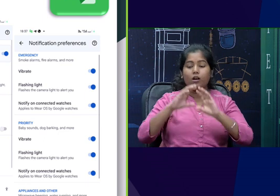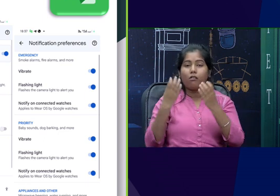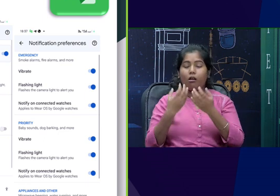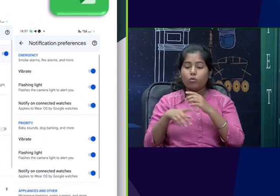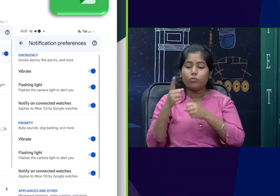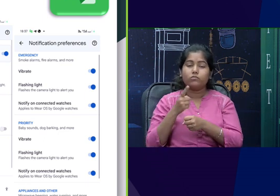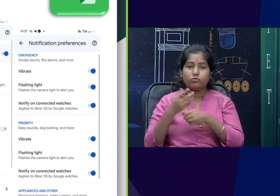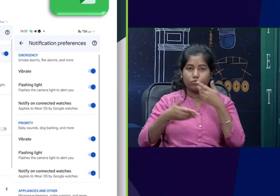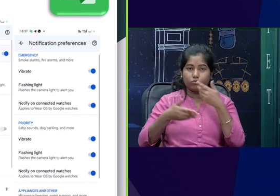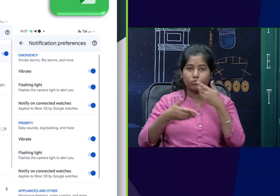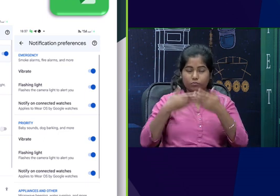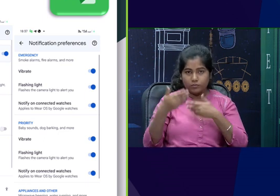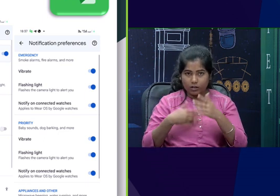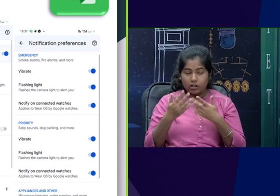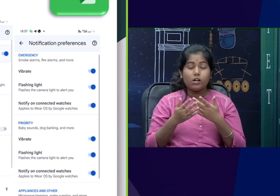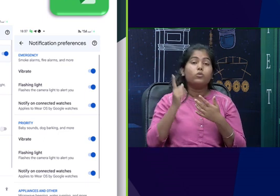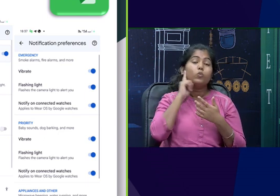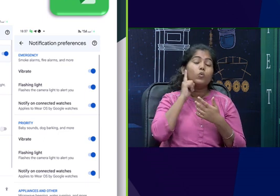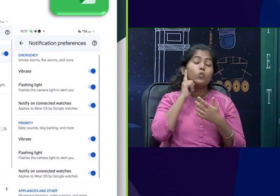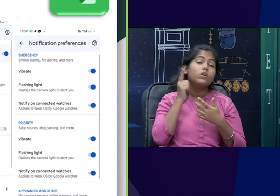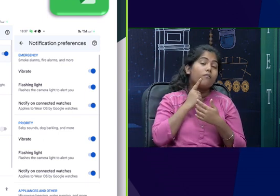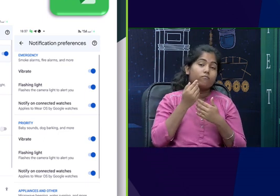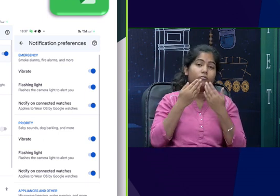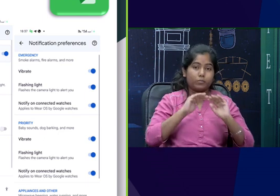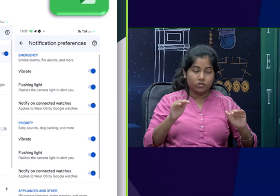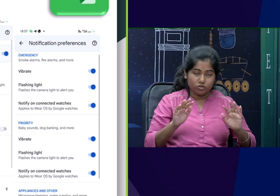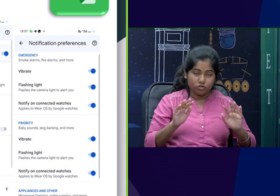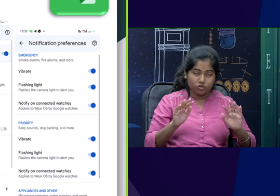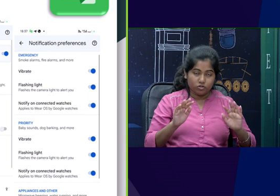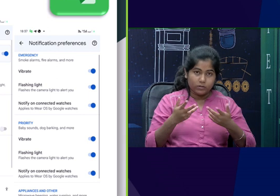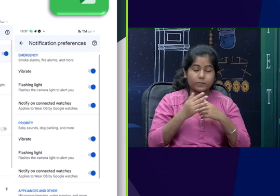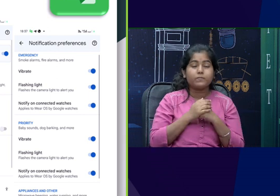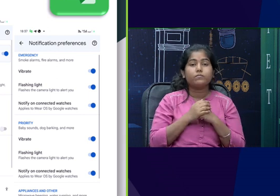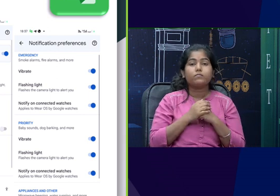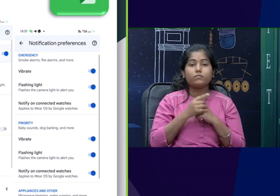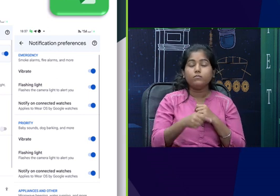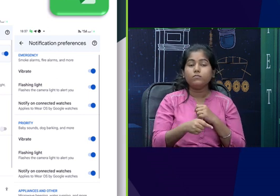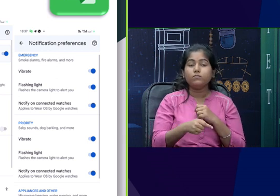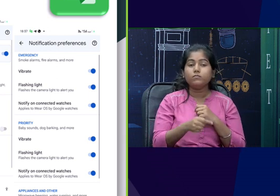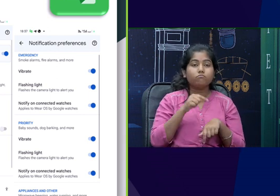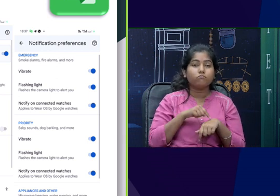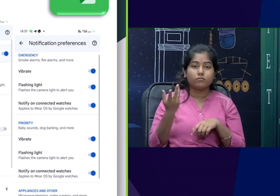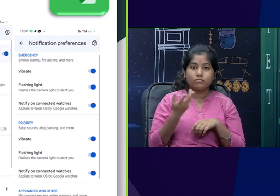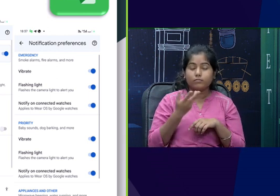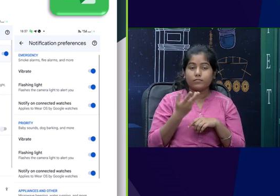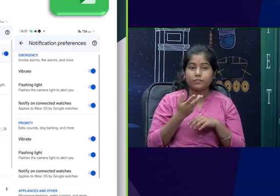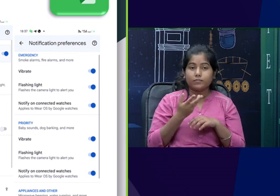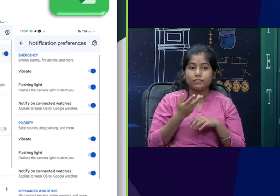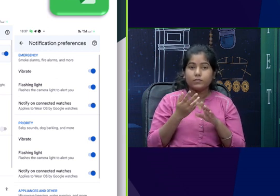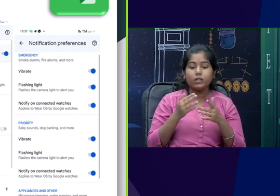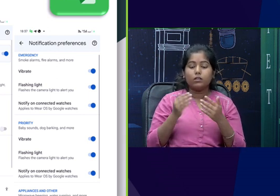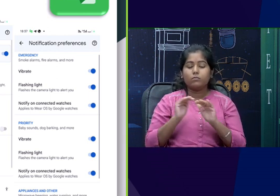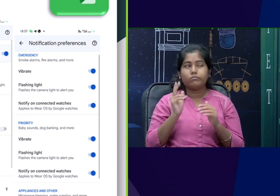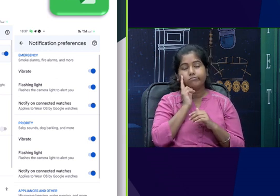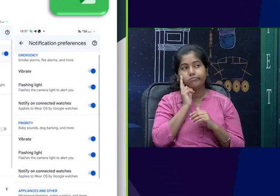तो जो डेफ एंड हार्ड ऑफ हियरिंग वाला बच्चा है, माइल्ड है, मॉडरेट है, तो उस कंडीशन में बच्चा सुन